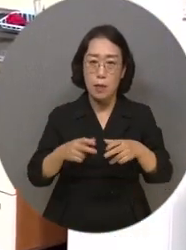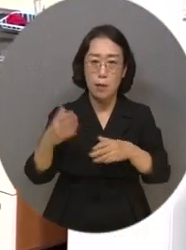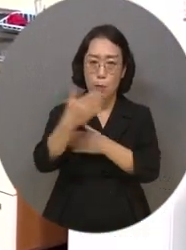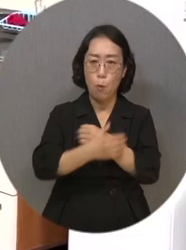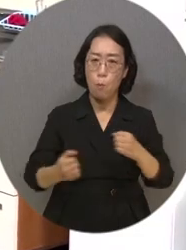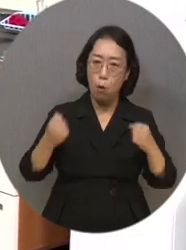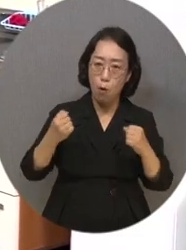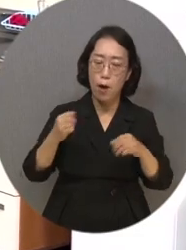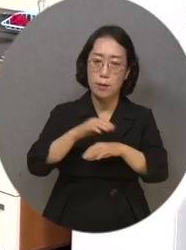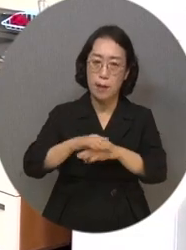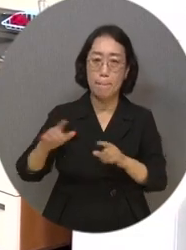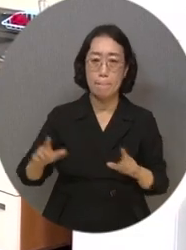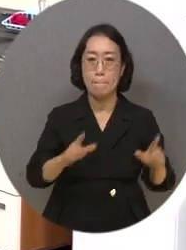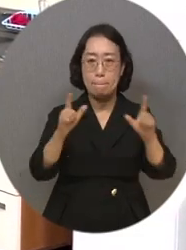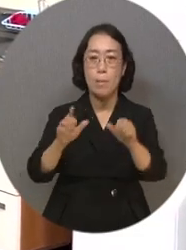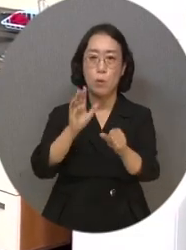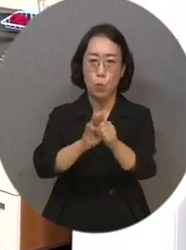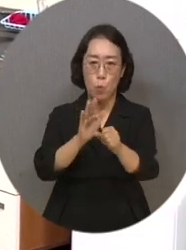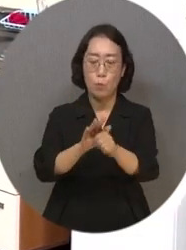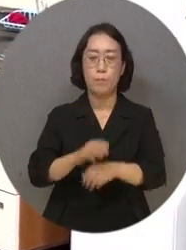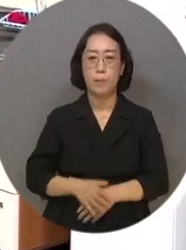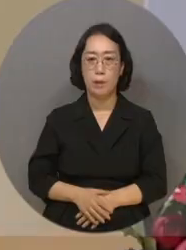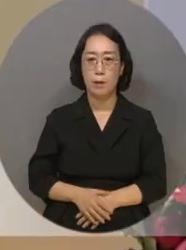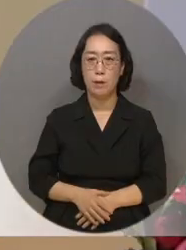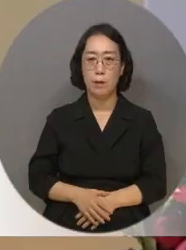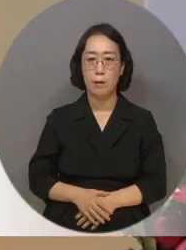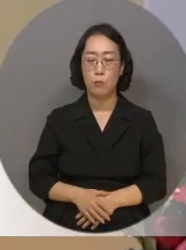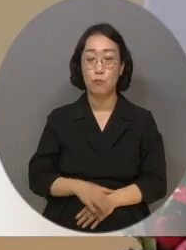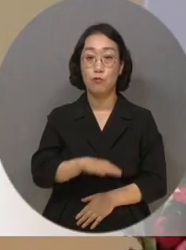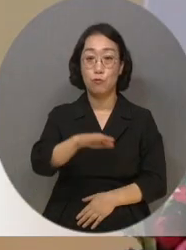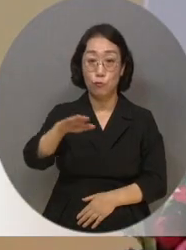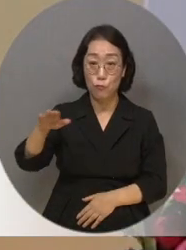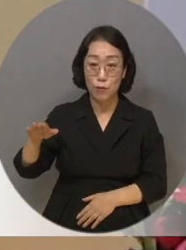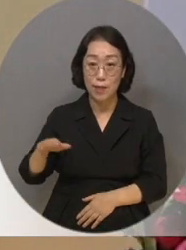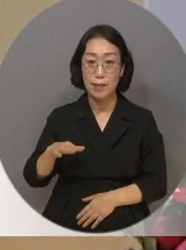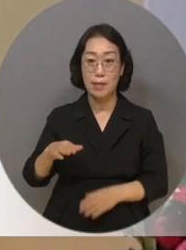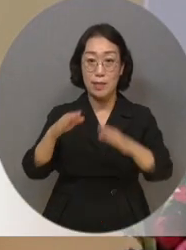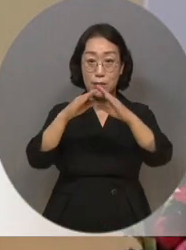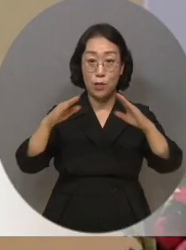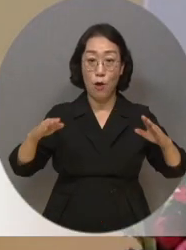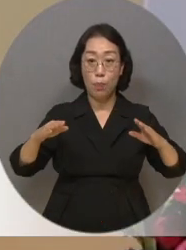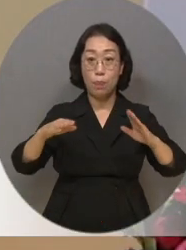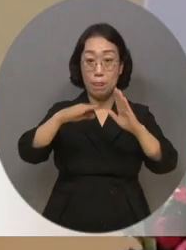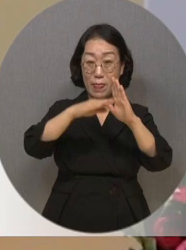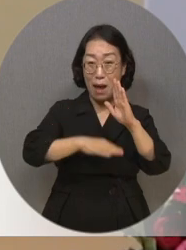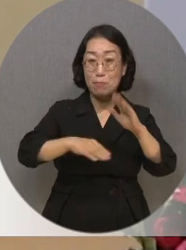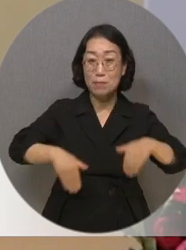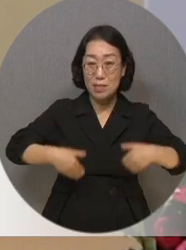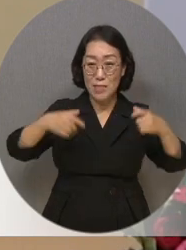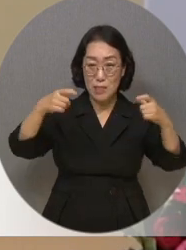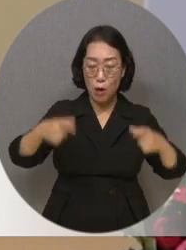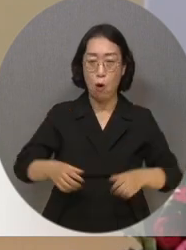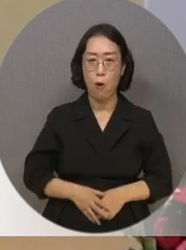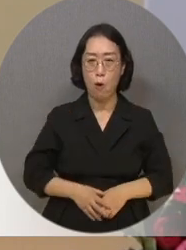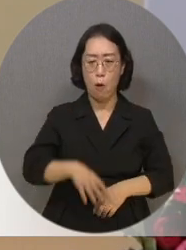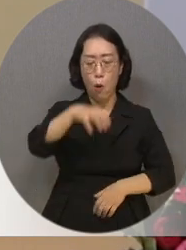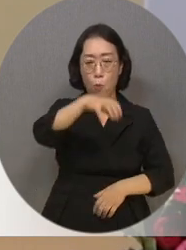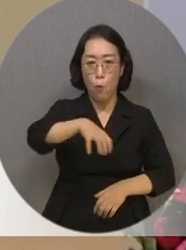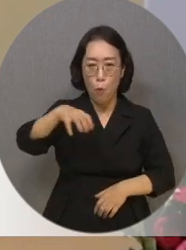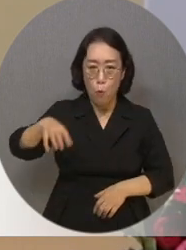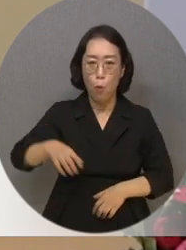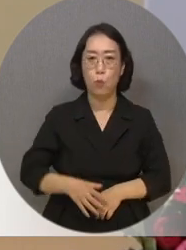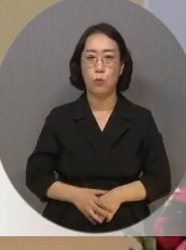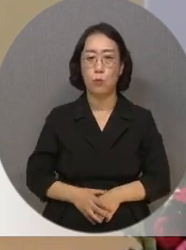삶을 유지할 수 있도록 지원합니다 저희 전남 지역이 아무래도 어 인프라나